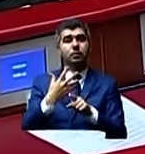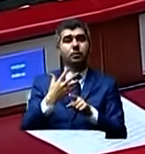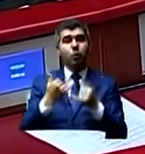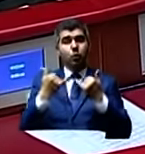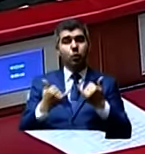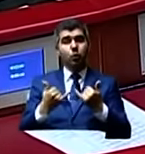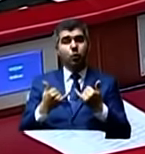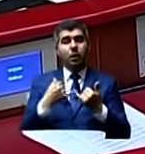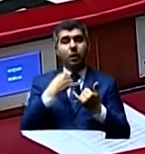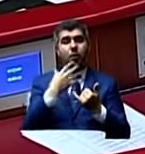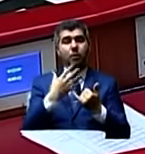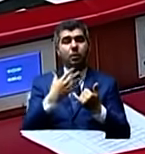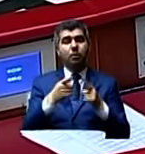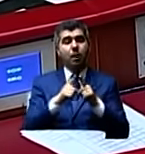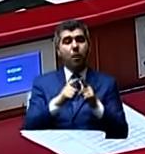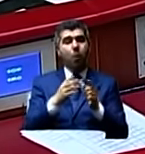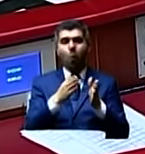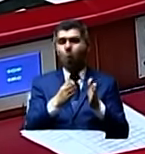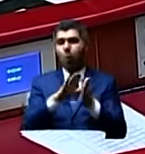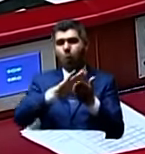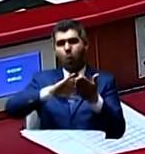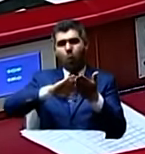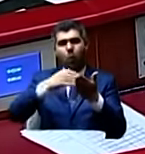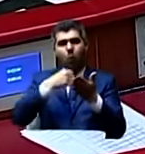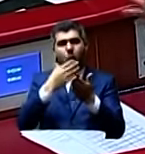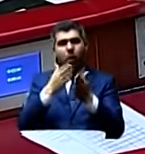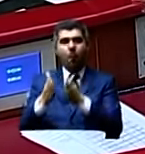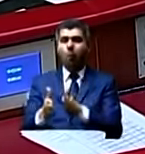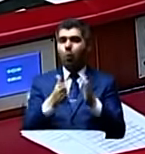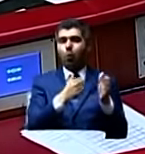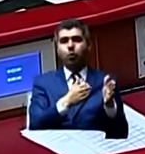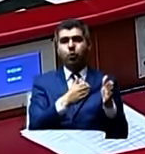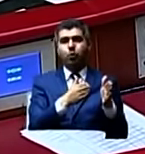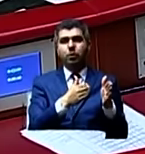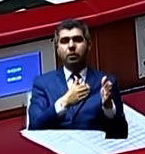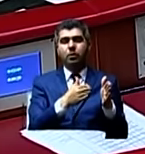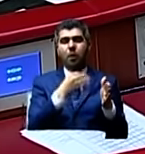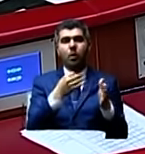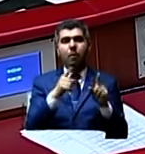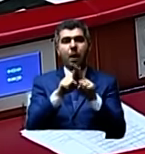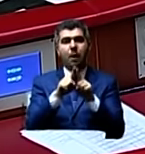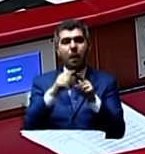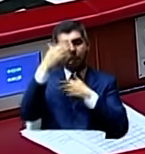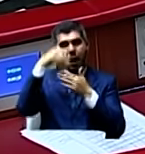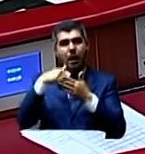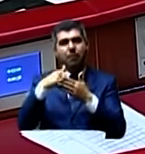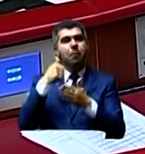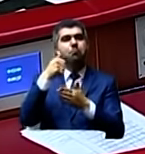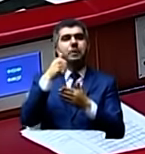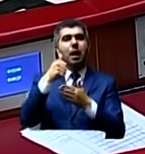حاجه. انا ما عندي علاقه بداكشي اللي كنتي كتقول. الوضع ديال المغرب عظيم في الماليه العموميه